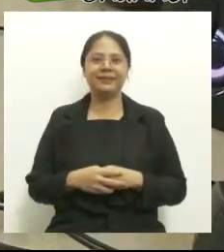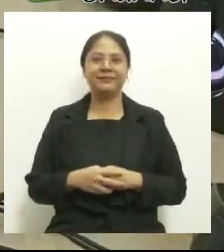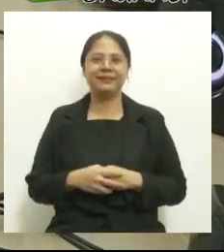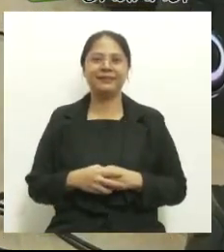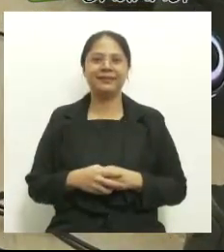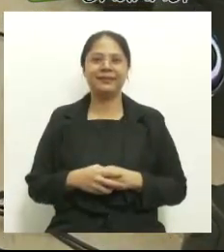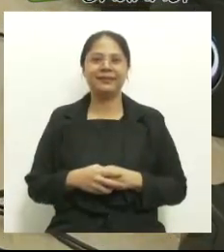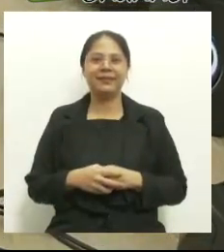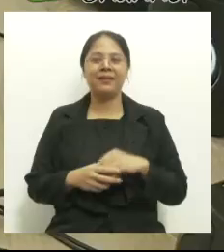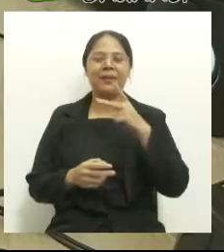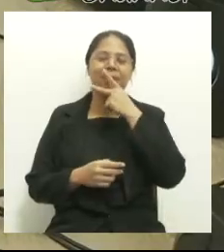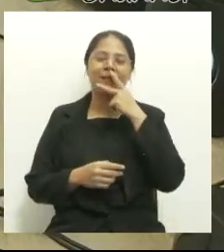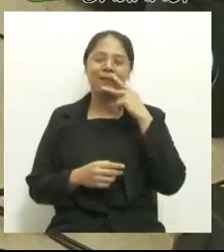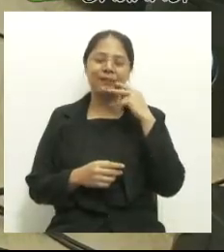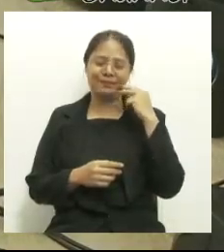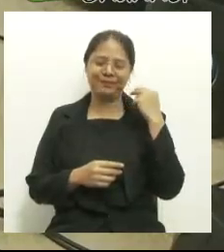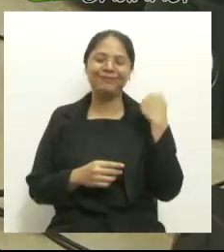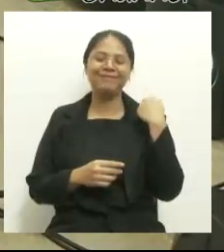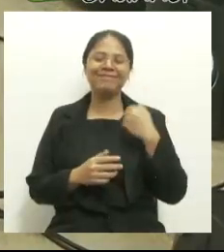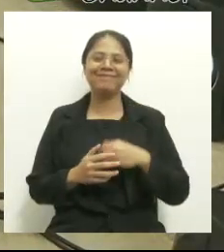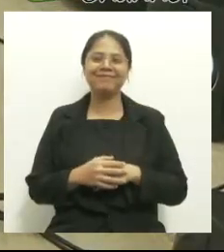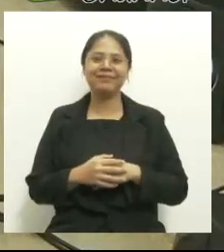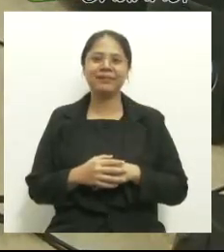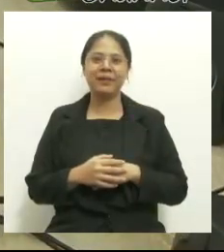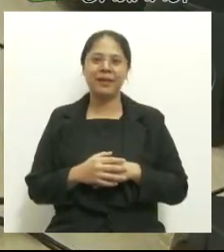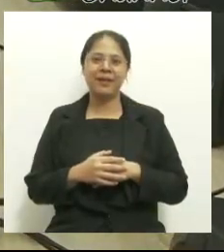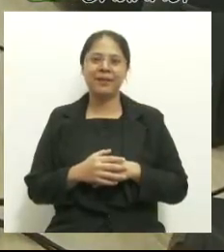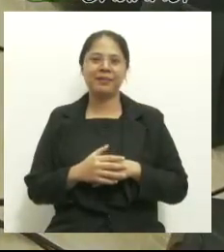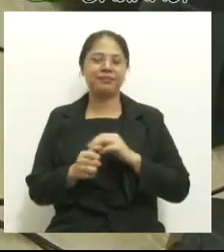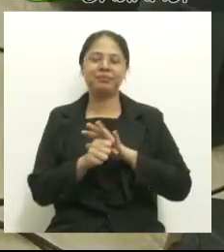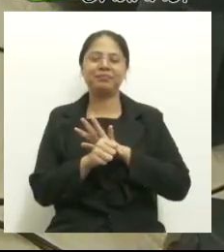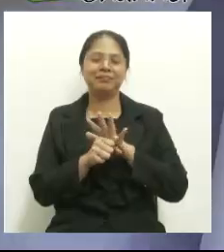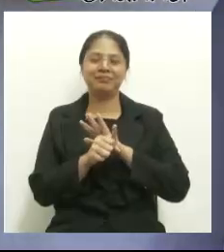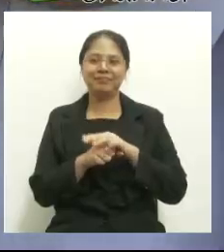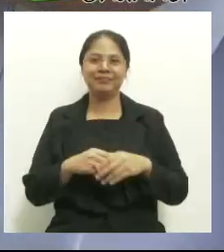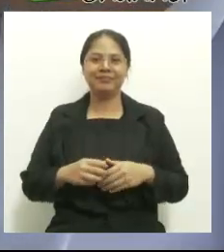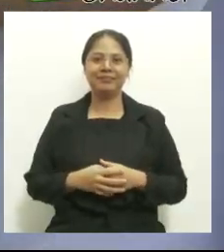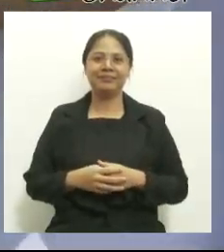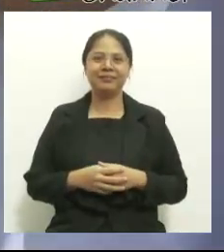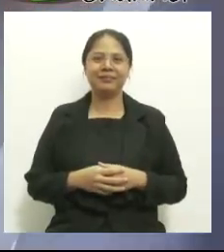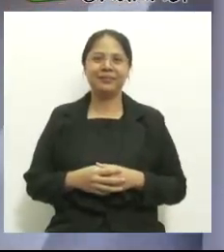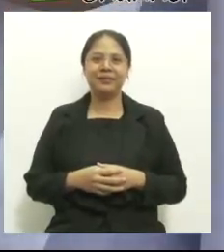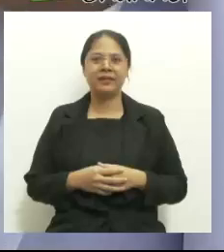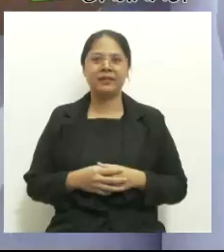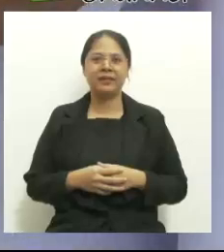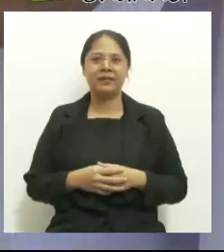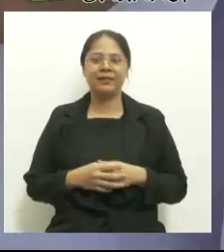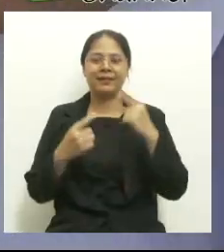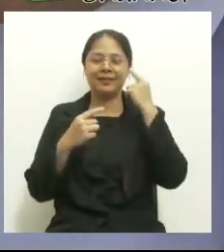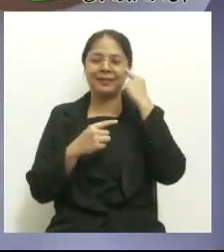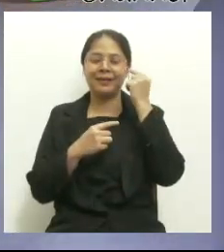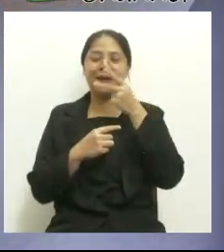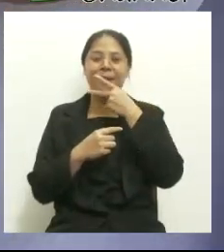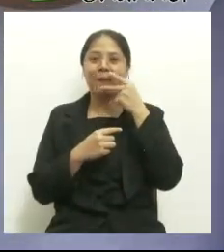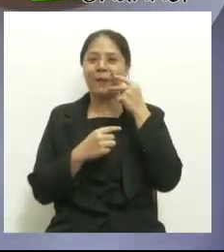เพราะมาก ไม่เน่เท่าไหร่หรอกอยากตาหวานต้องทานผักบุ้ง แต่ถ้าอย